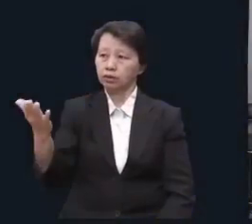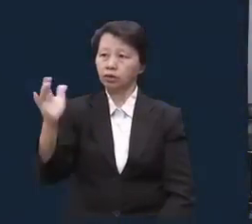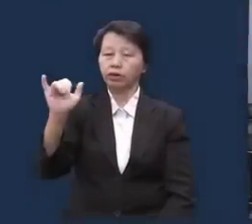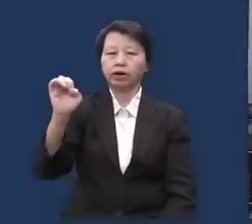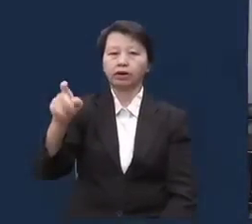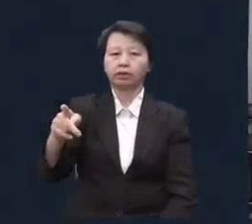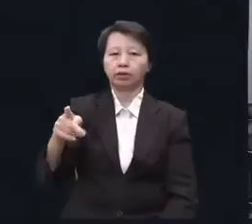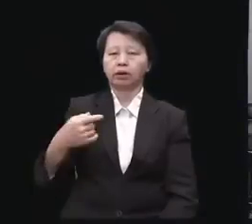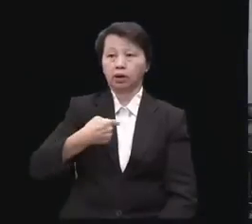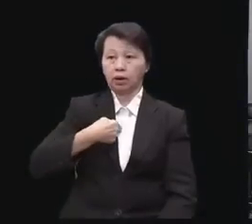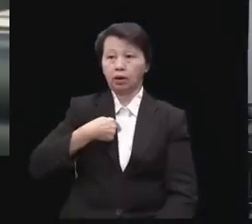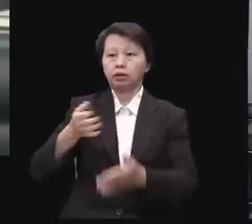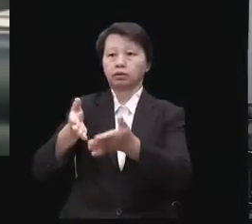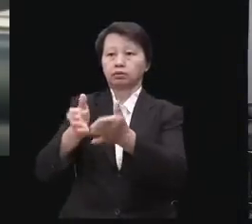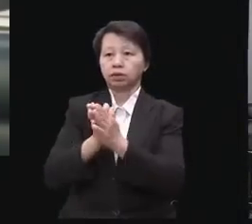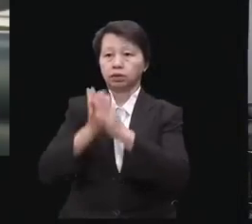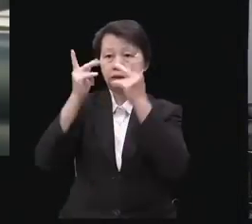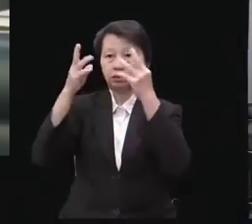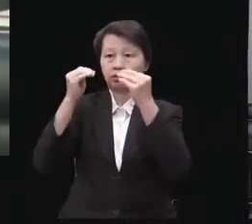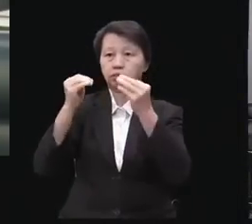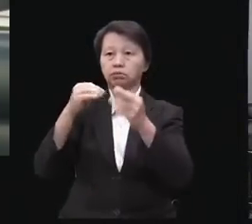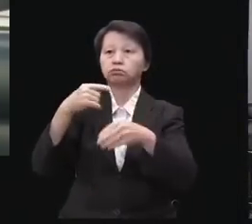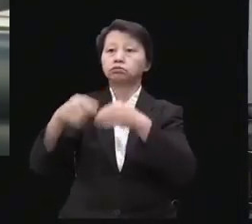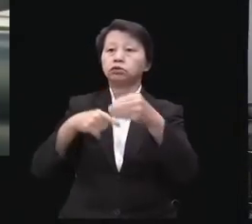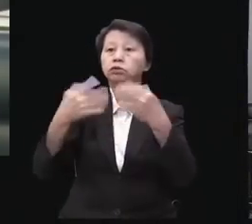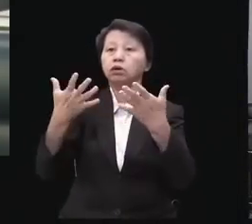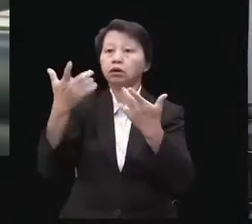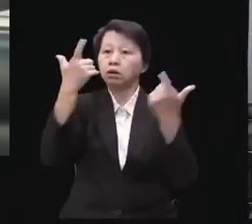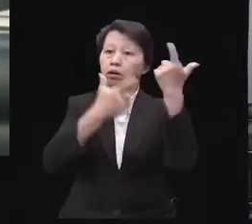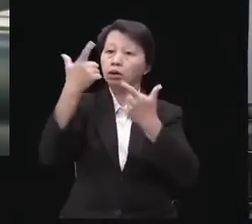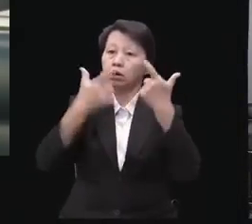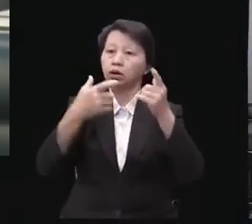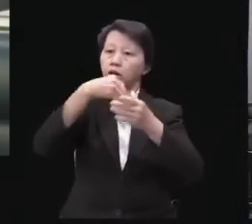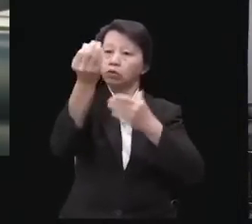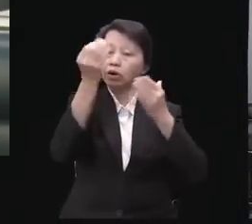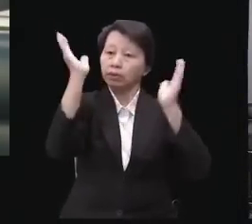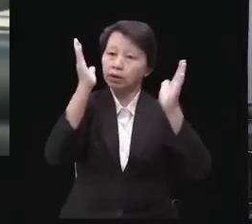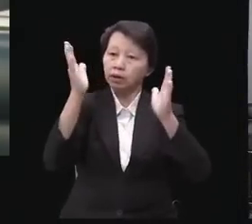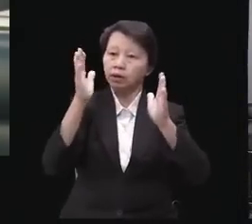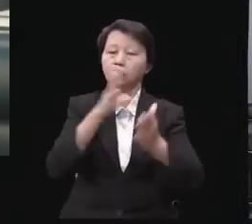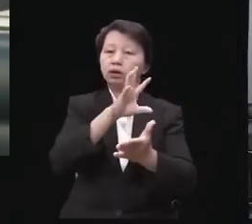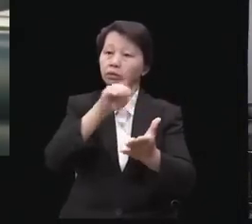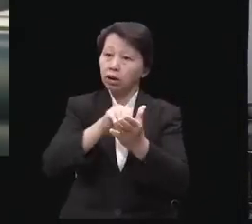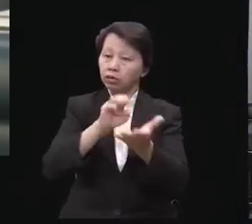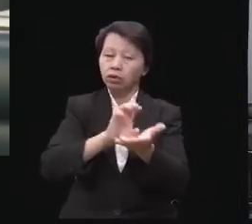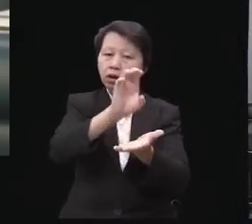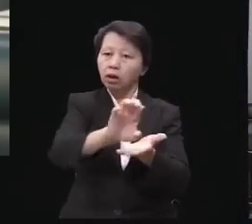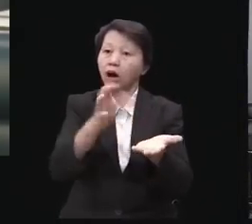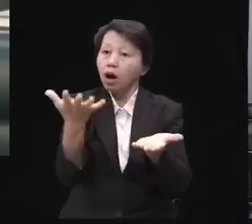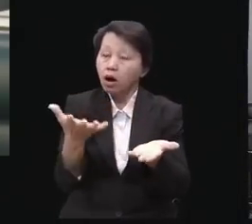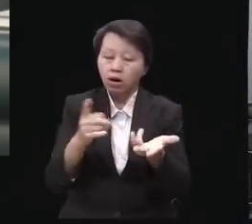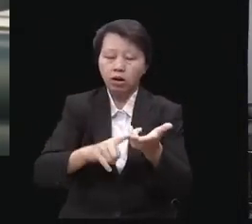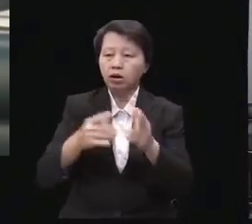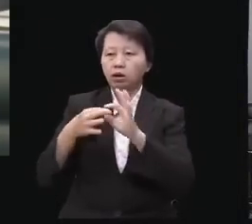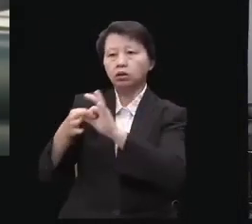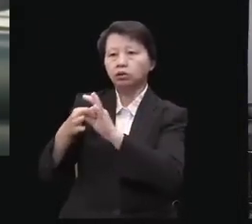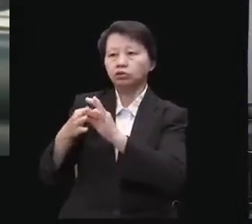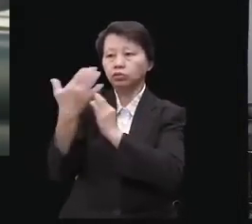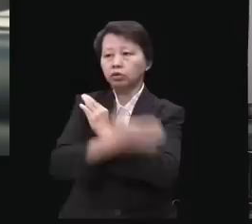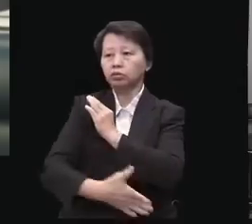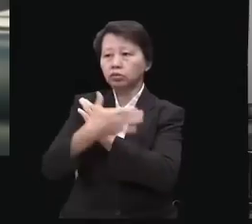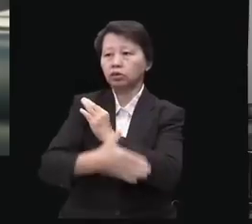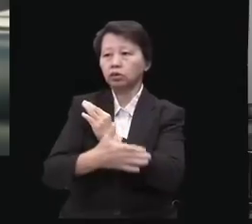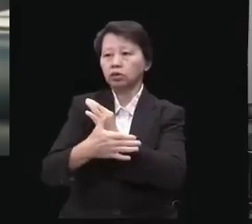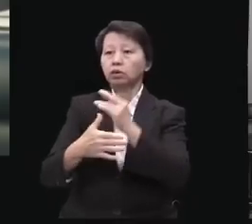Perdana Menteri menyatakan hasil lawatan ke luar negara termasuk hasil pelaburan kerjasama antara negara